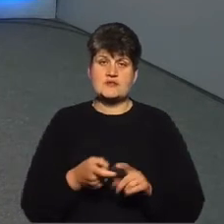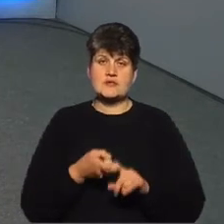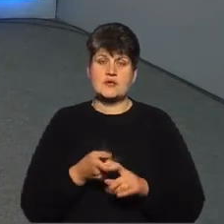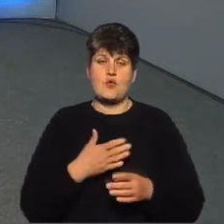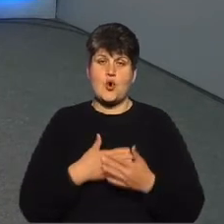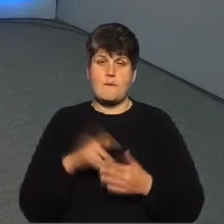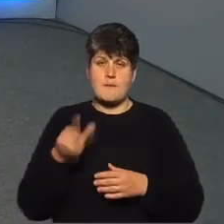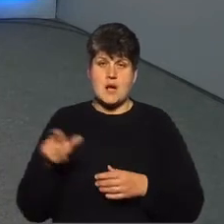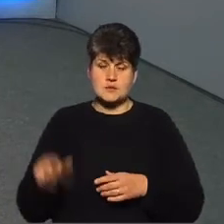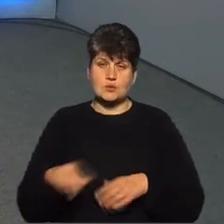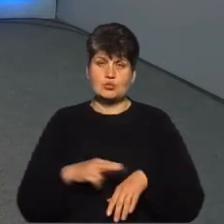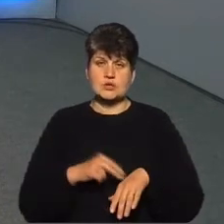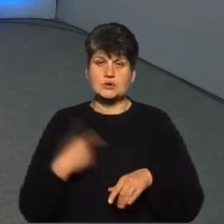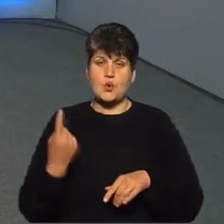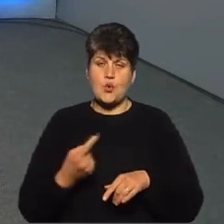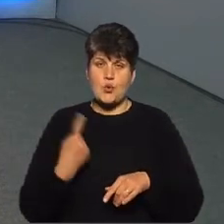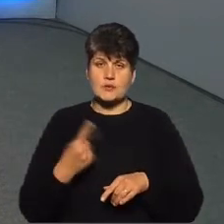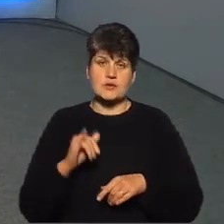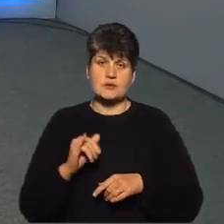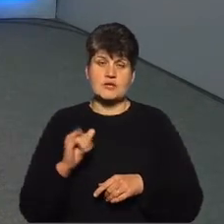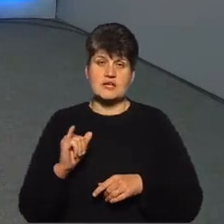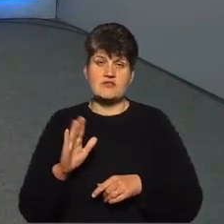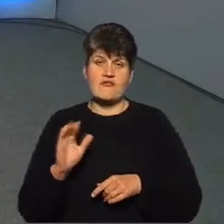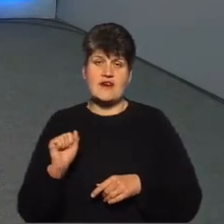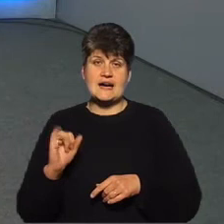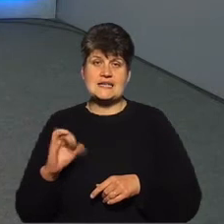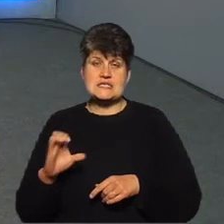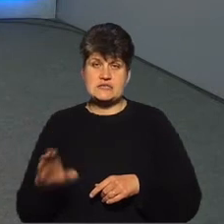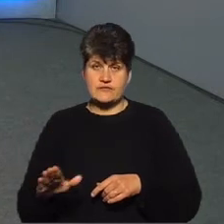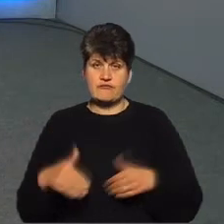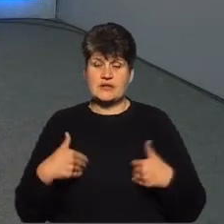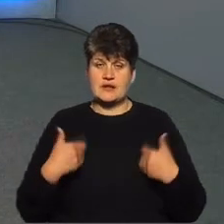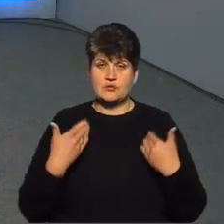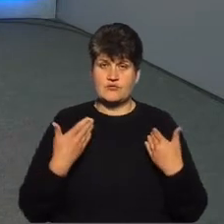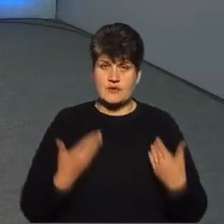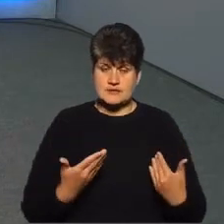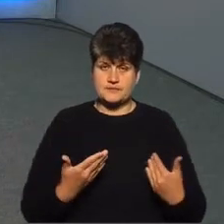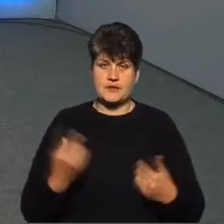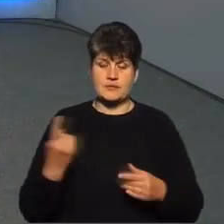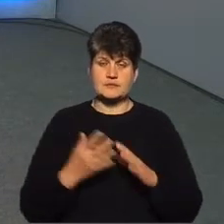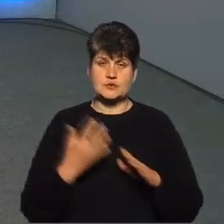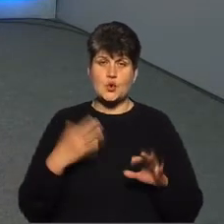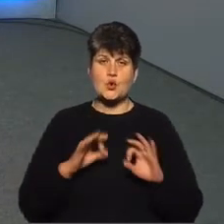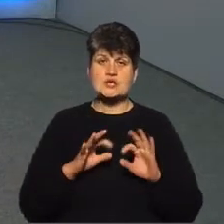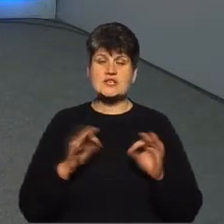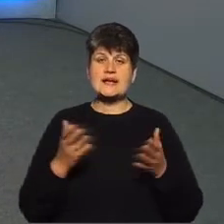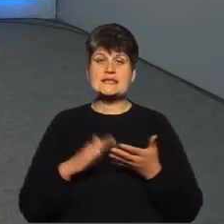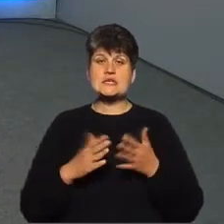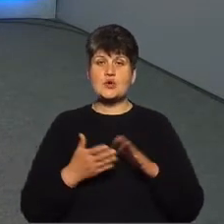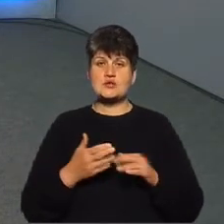патрульної поліції області Ігор Івасів. Вітаю вас. Вітаю. Пане Ігорю, насамперед розкажіть, яка ситуація в нас в